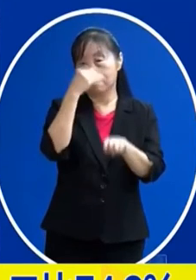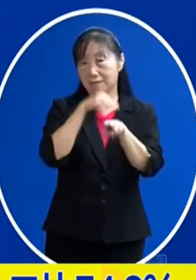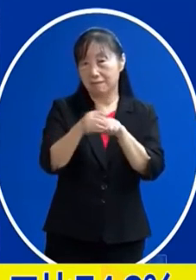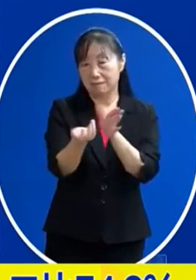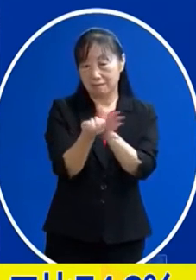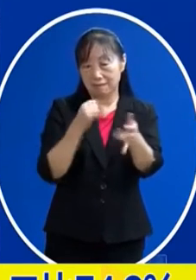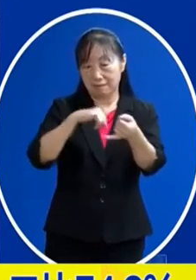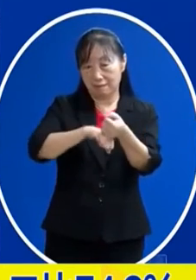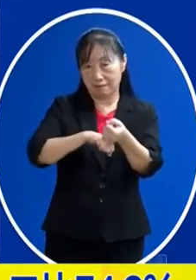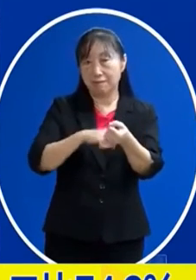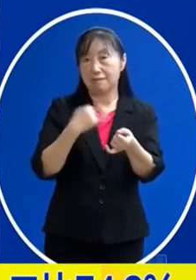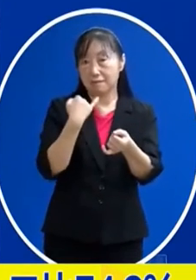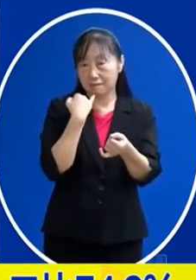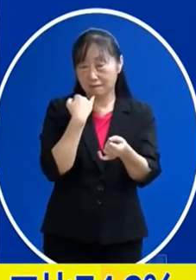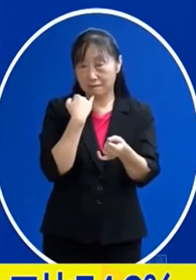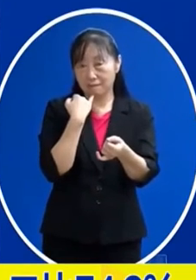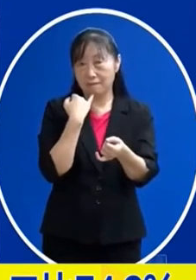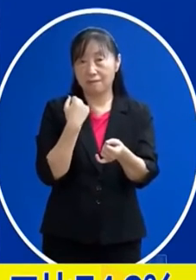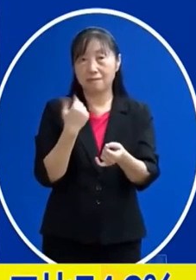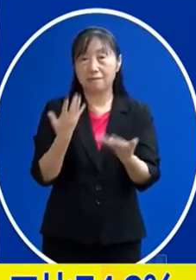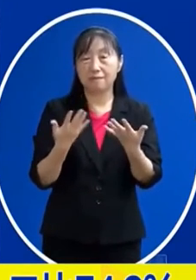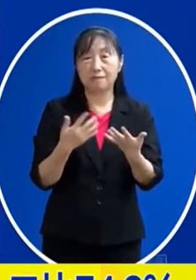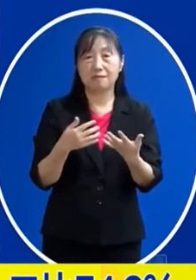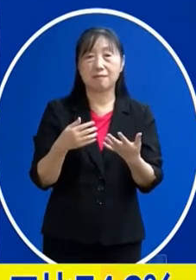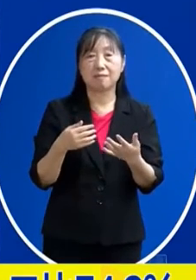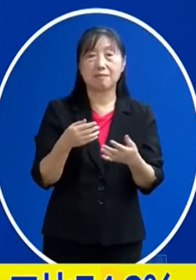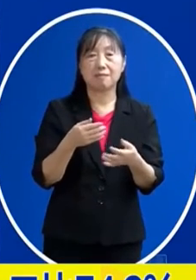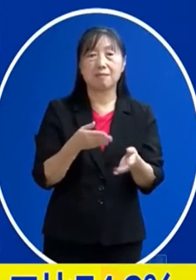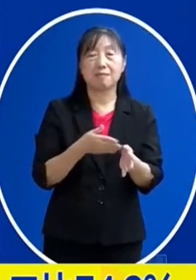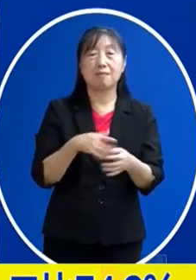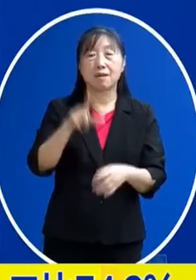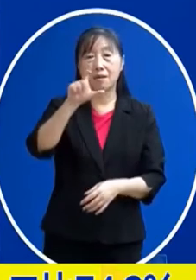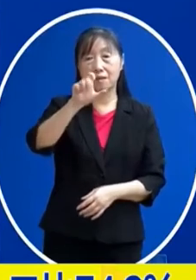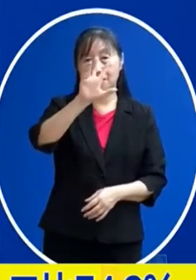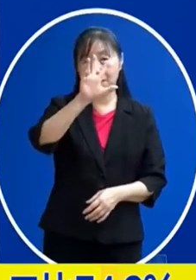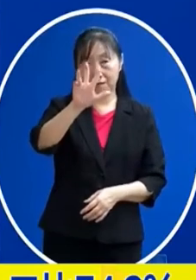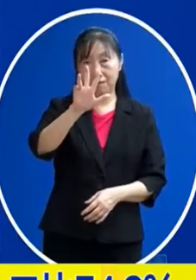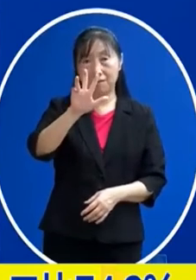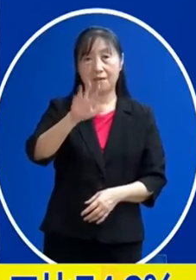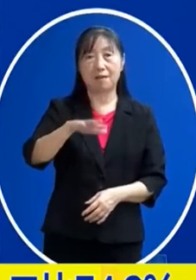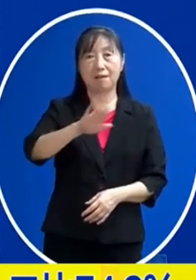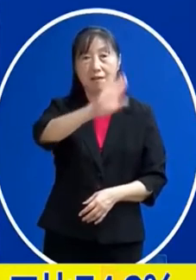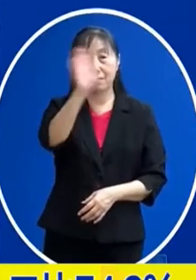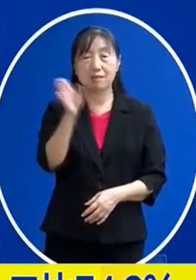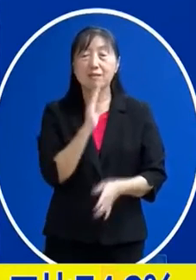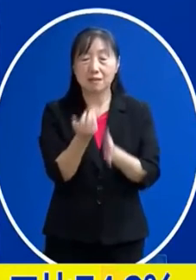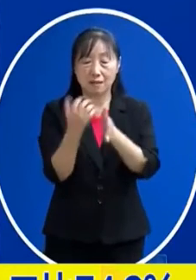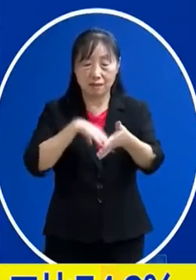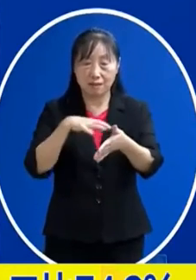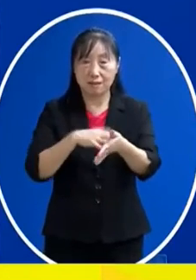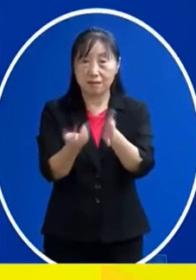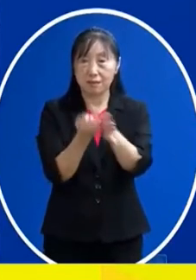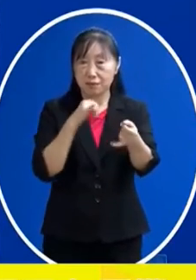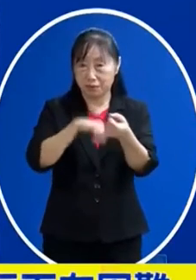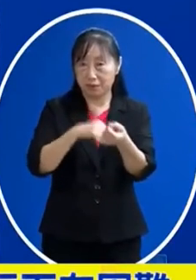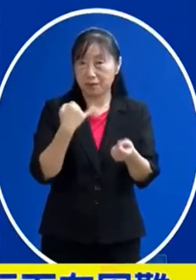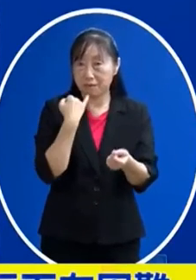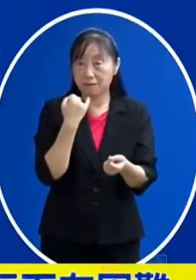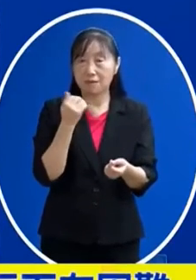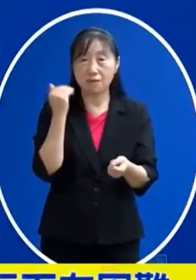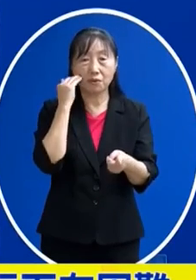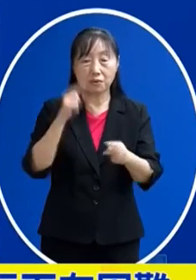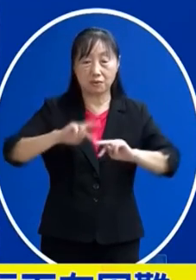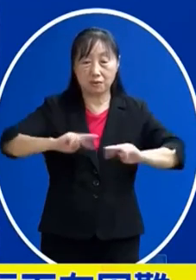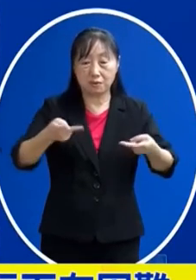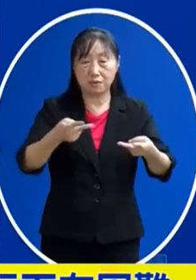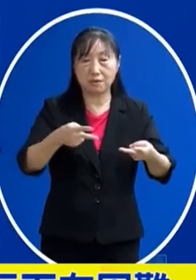预约的系统，是可以开放大概28天内的这个预约售票，那如果我们要这个修改这个